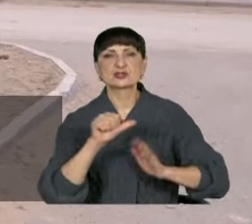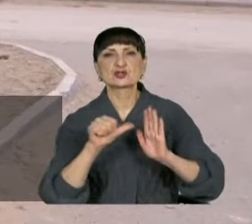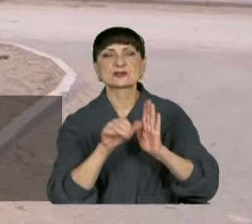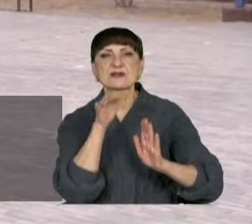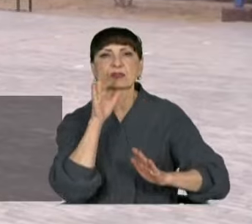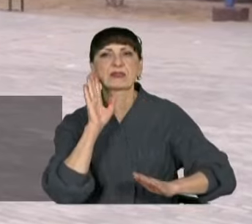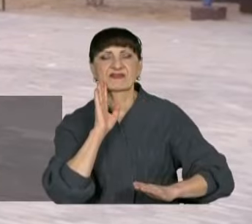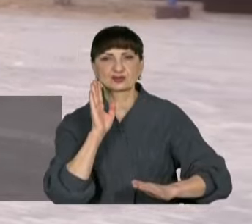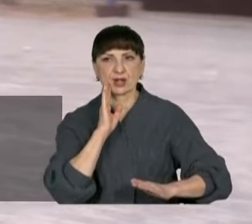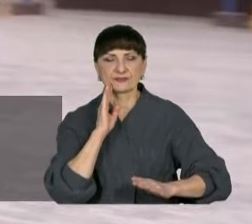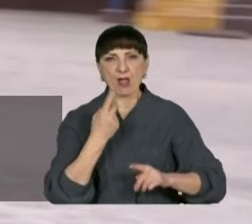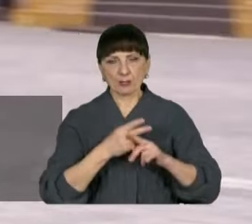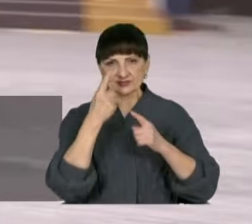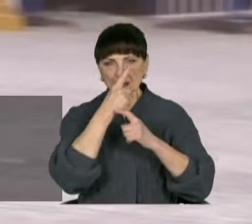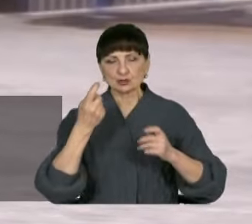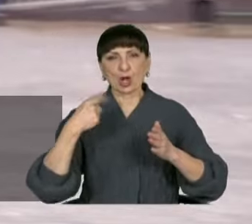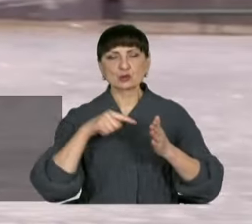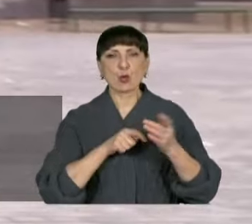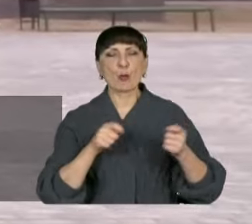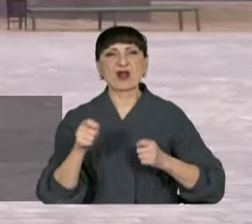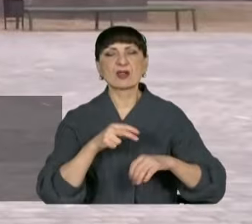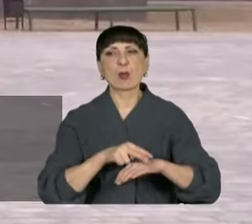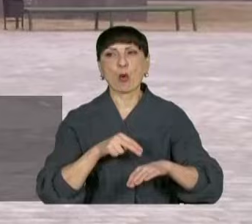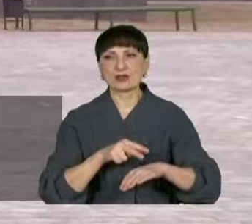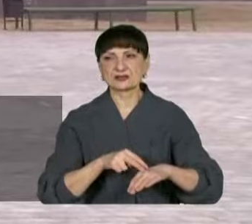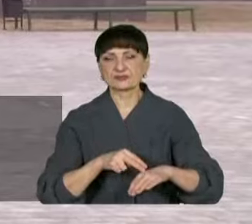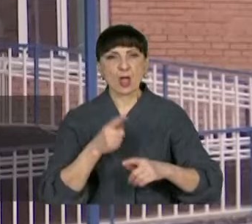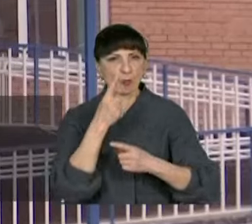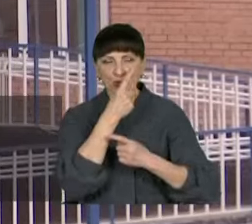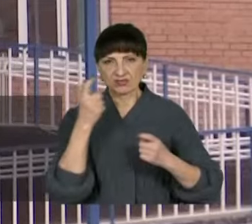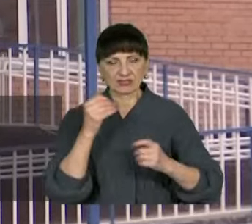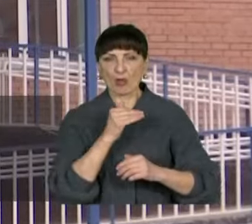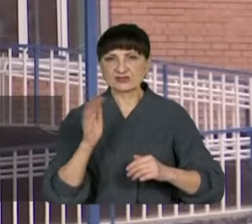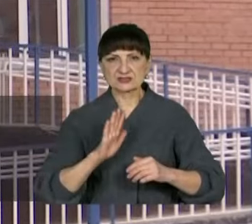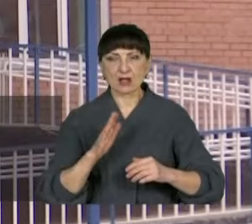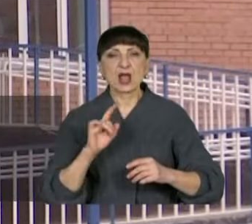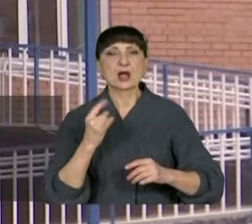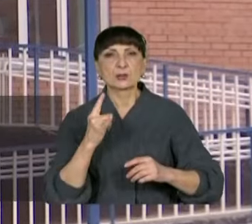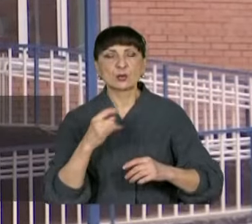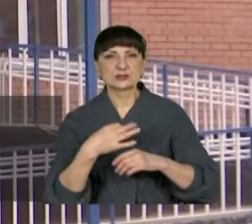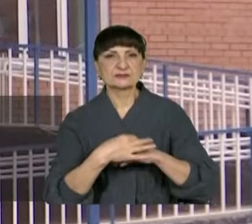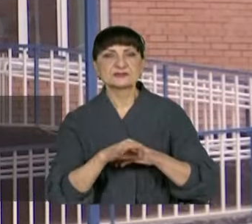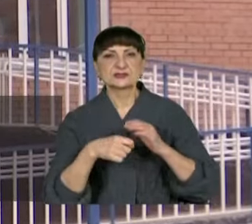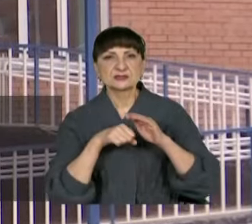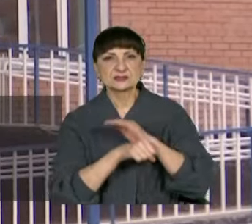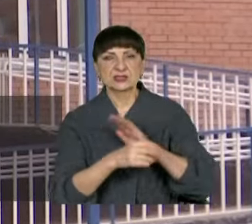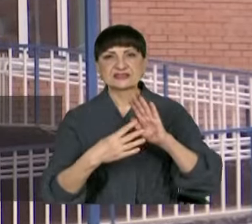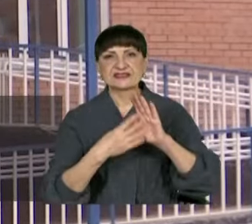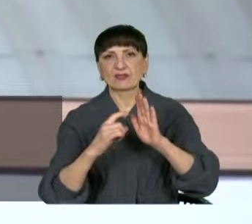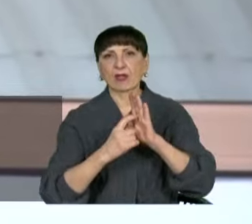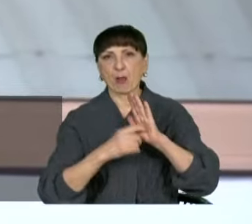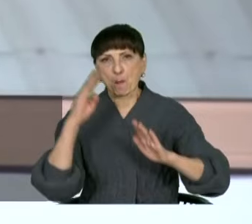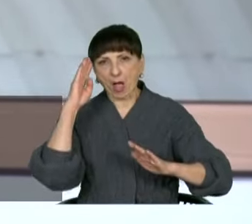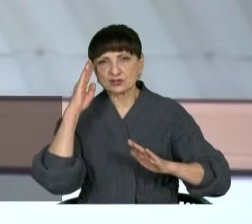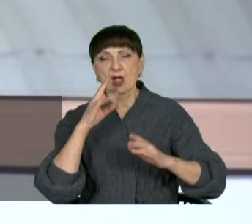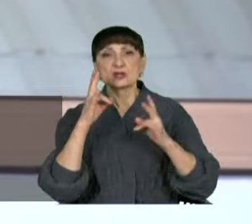6-летней девочки. Об этом сообщили в городском управлении полиции. По неофициальной информации, над ребенком надругался 9-классник, а